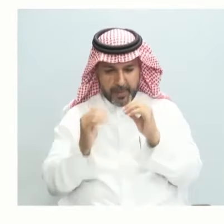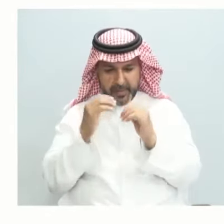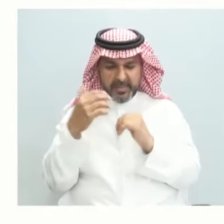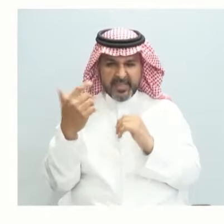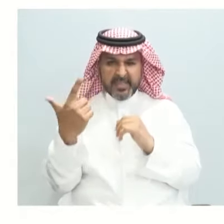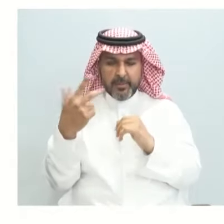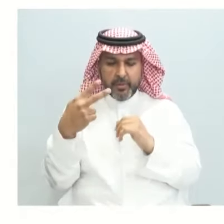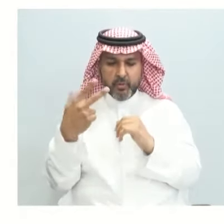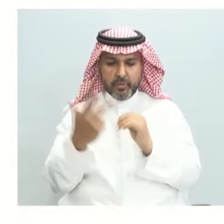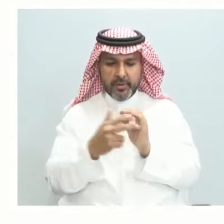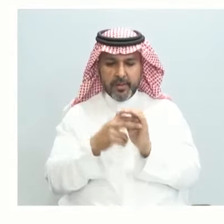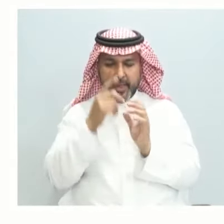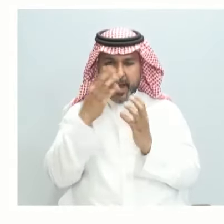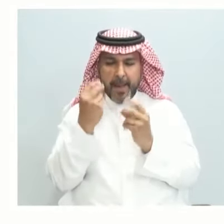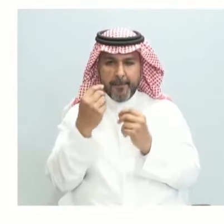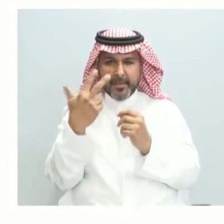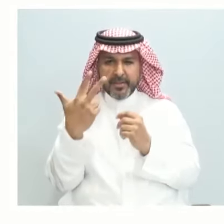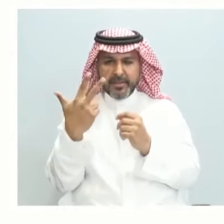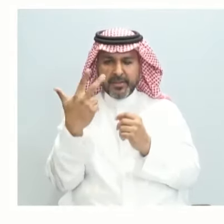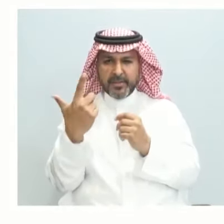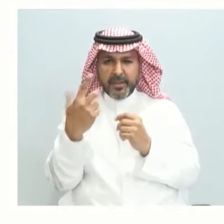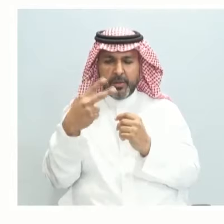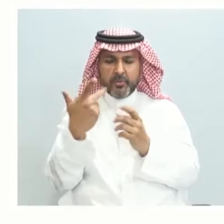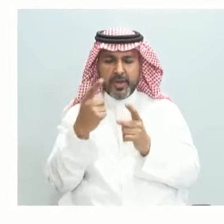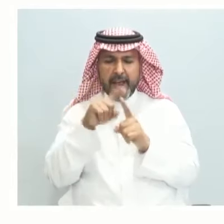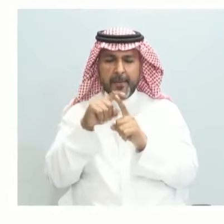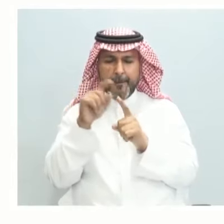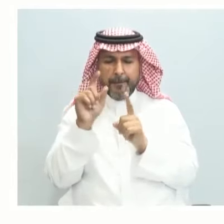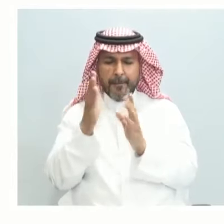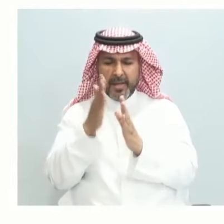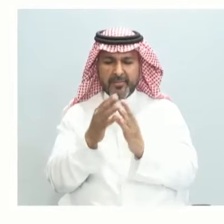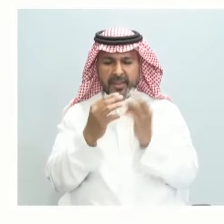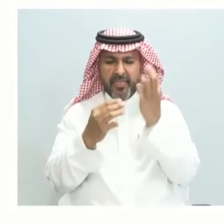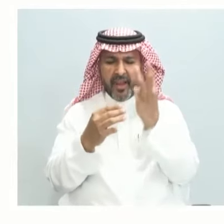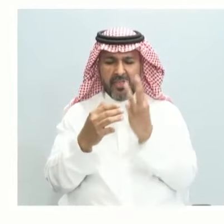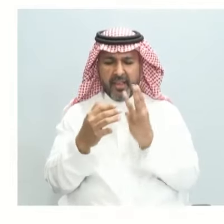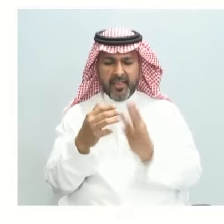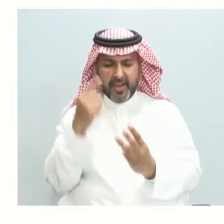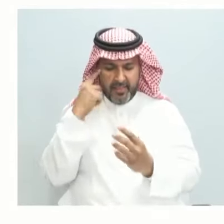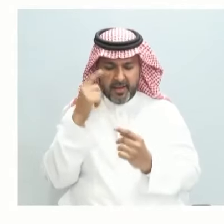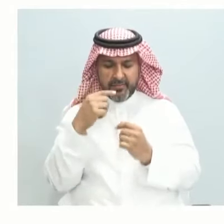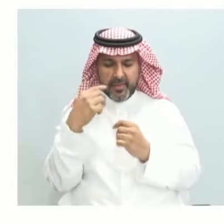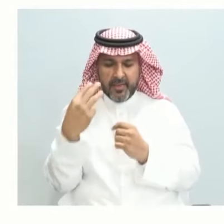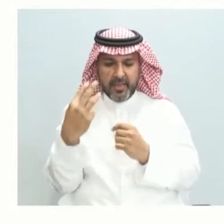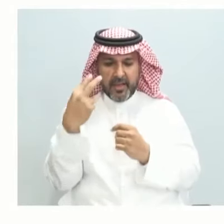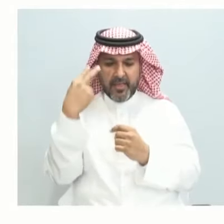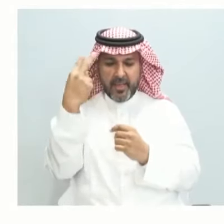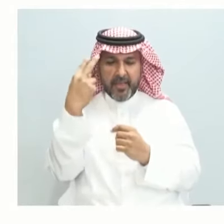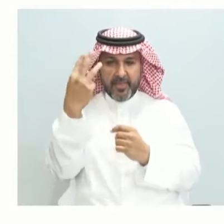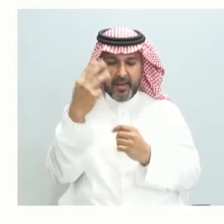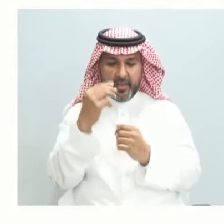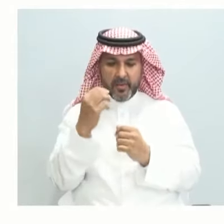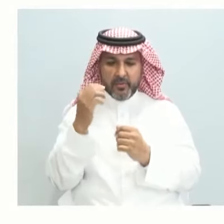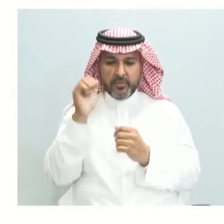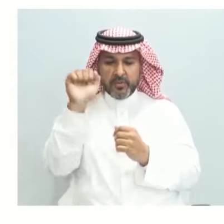عباره عن ثلاثه اس ثلاثه في صاد تربيع قلنا بتحليل كثير وحيده لحد الاولى الان نقوم بتحديد